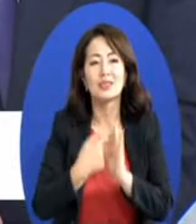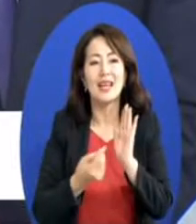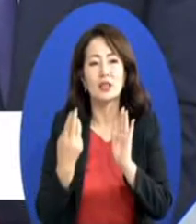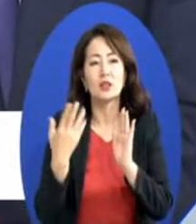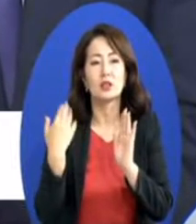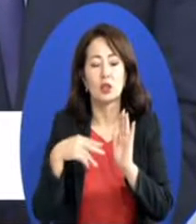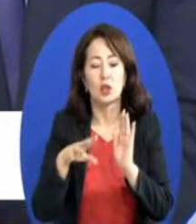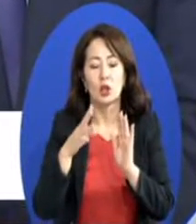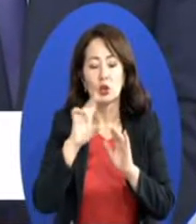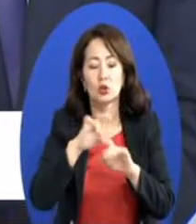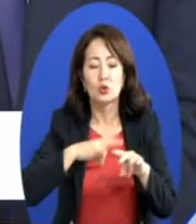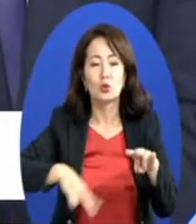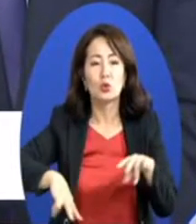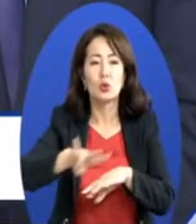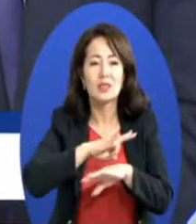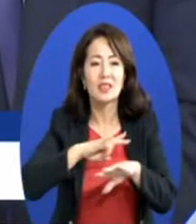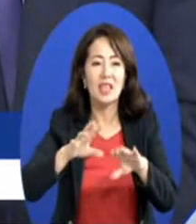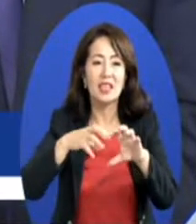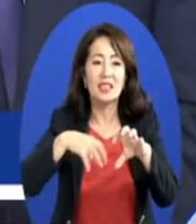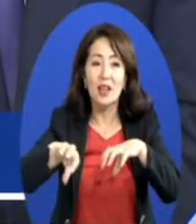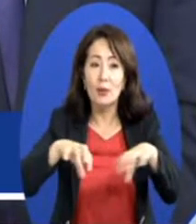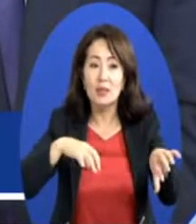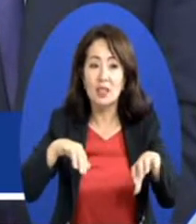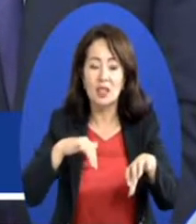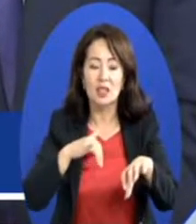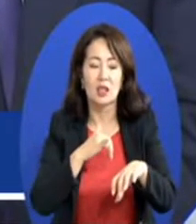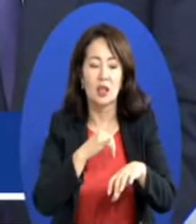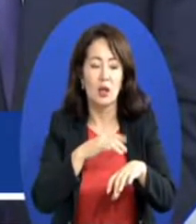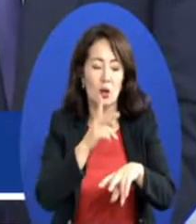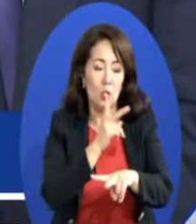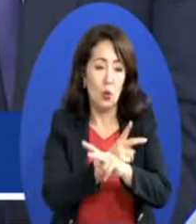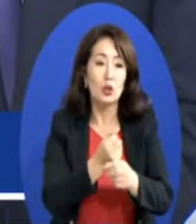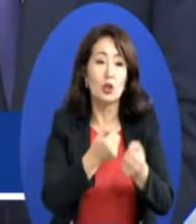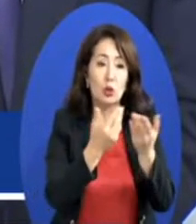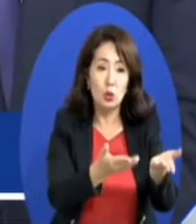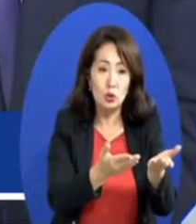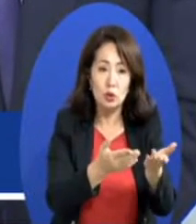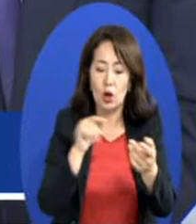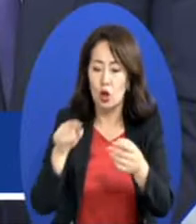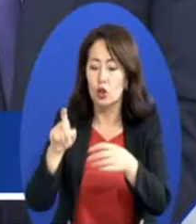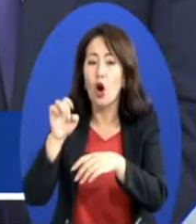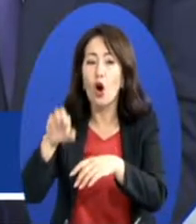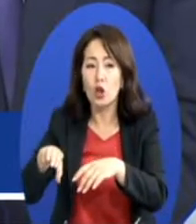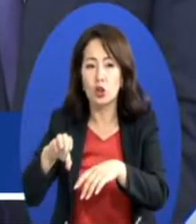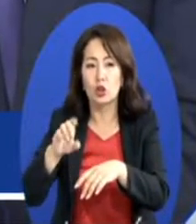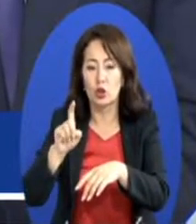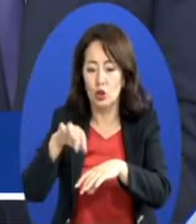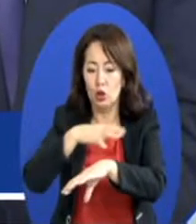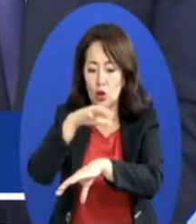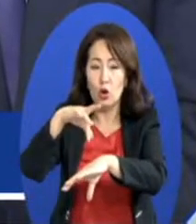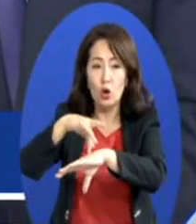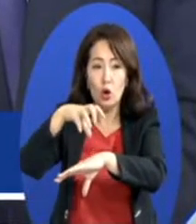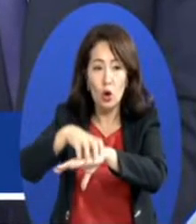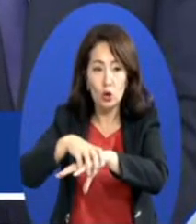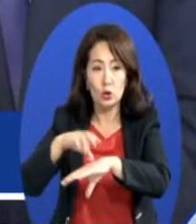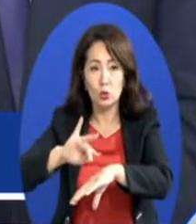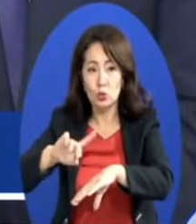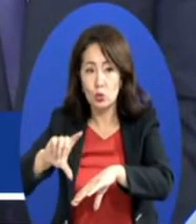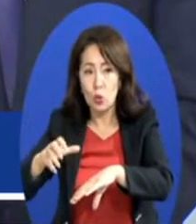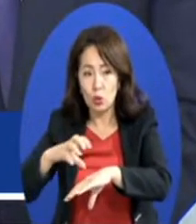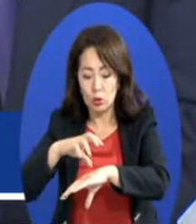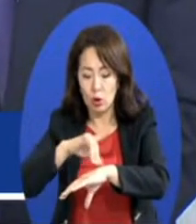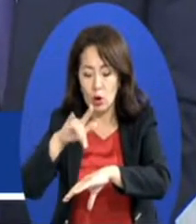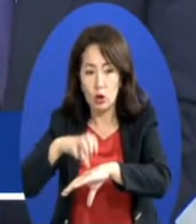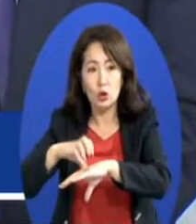хуулийг өргөн барьсан. Одоо хоцсогны хуулийг нь бид нэр өргөн барихад бэлтчихэд байж байгаа юм. Энэ засаг захиргааны хууль нь